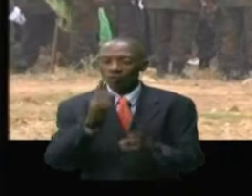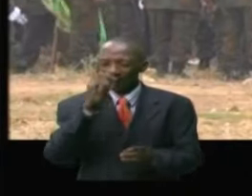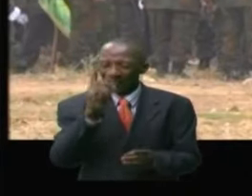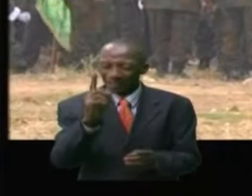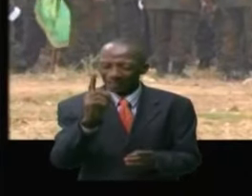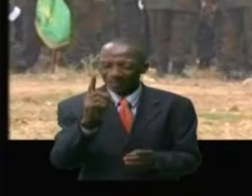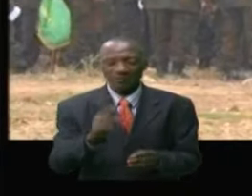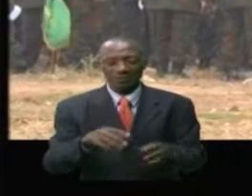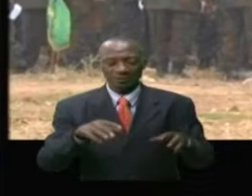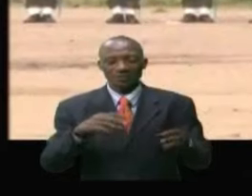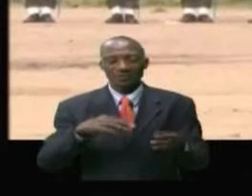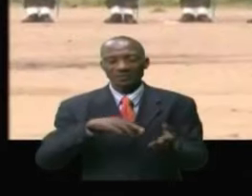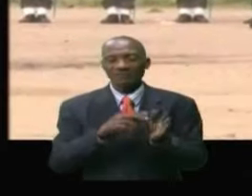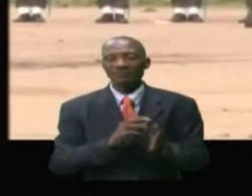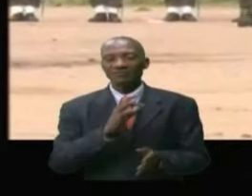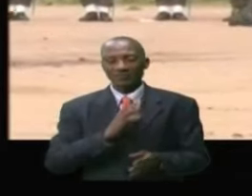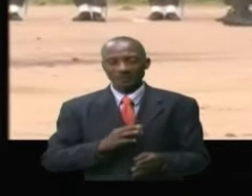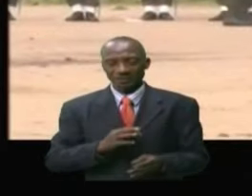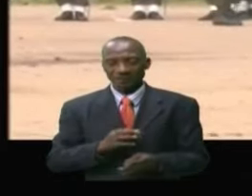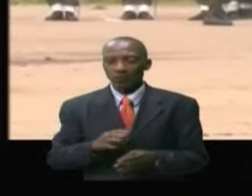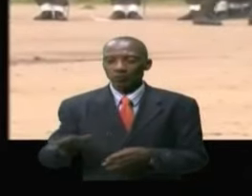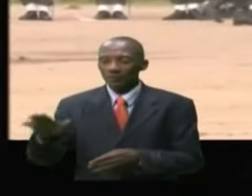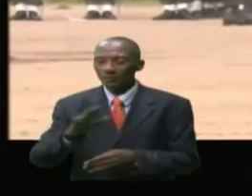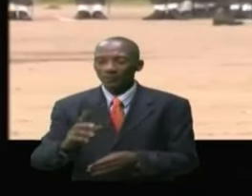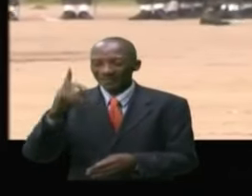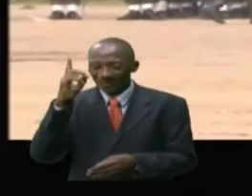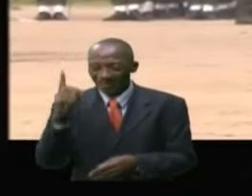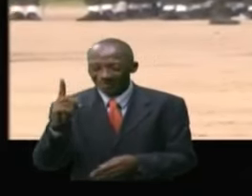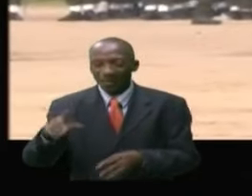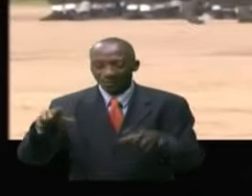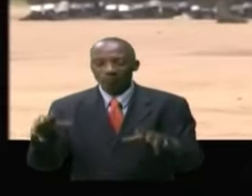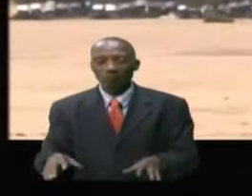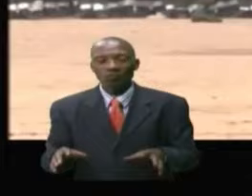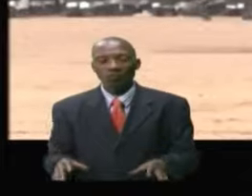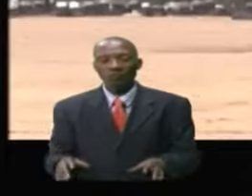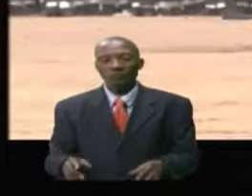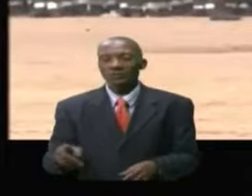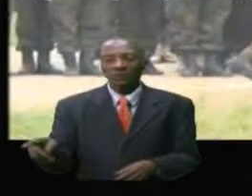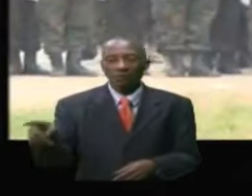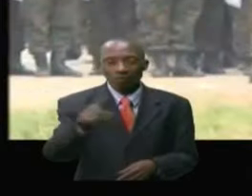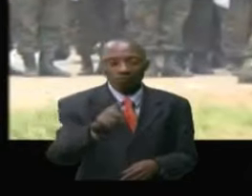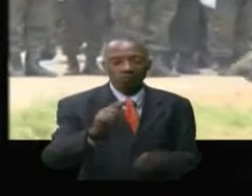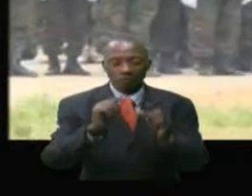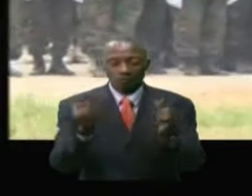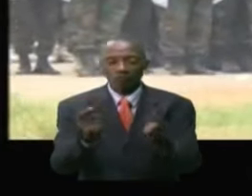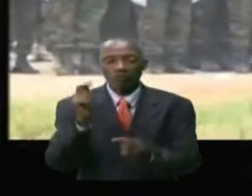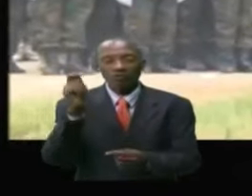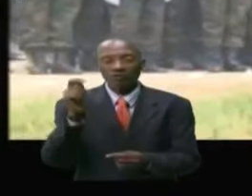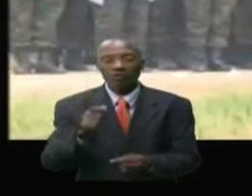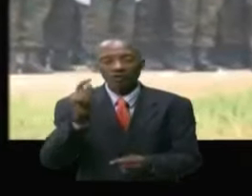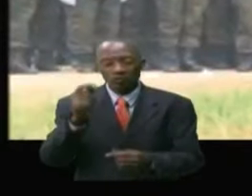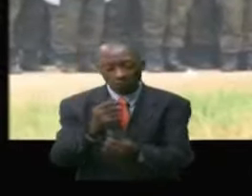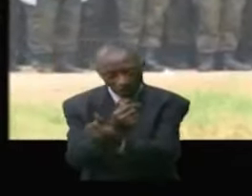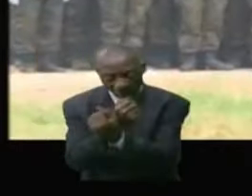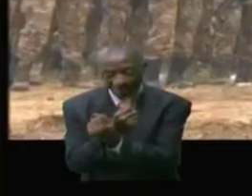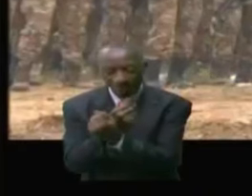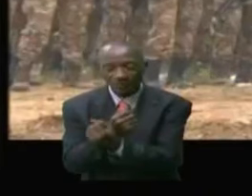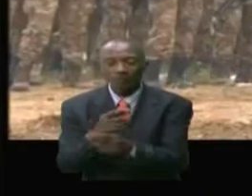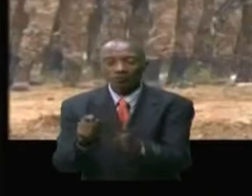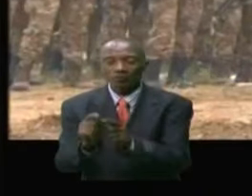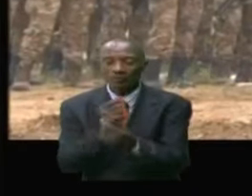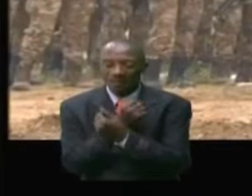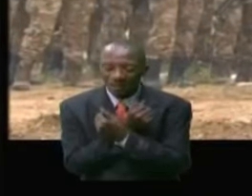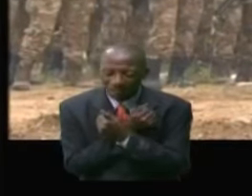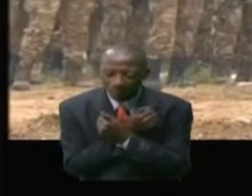République démocratique du Congo, a-t-il insisté. La discipline dans les rangs des forces armées, l'amour de la patrie symbolisé par la devise commune,